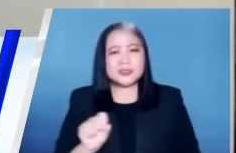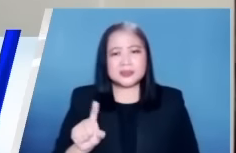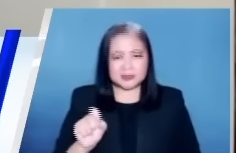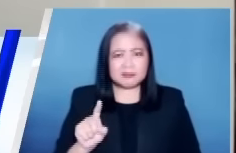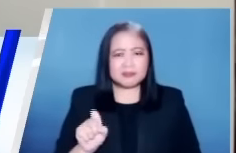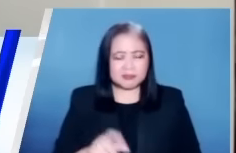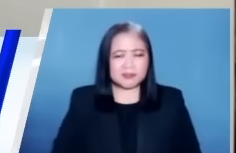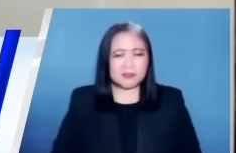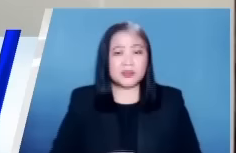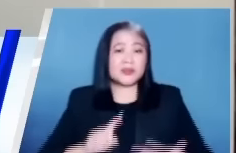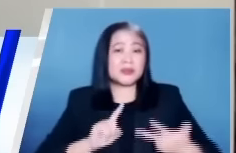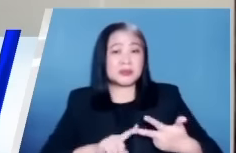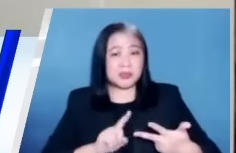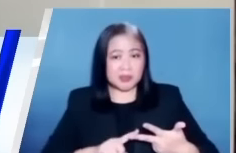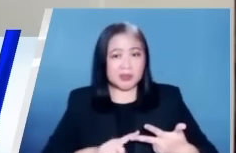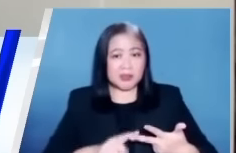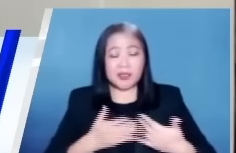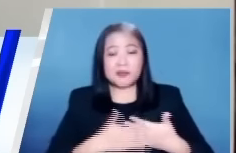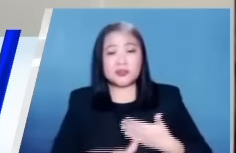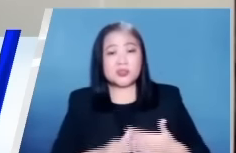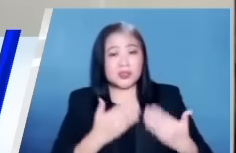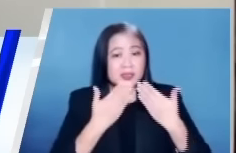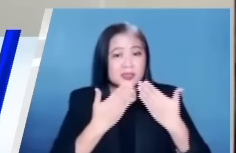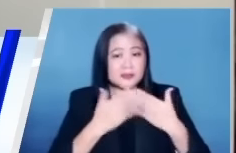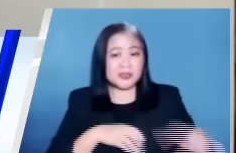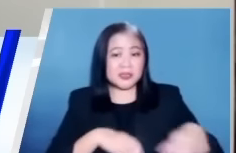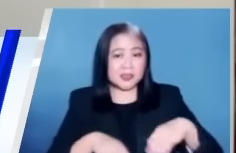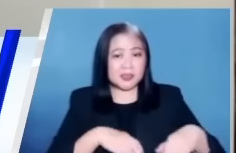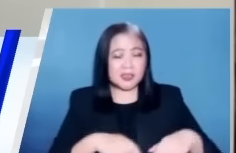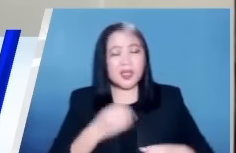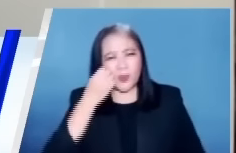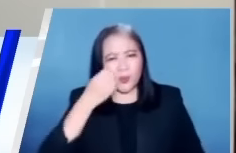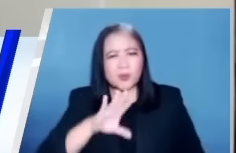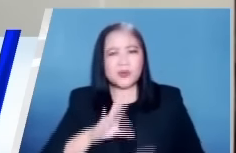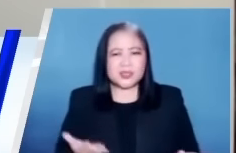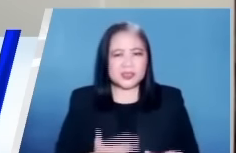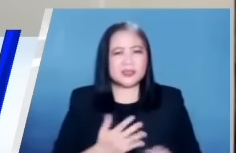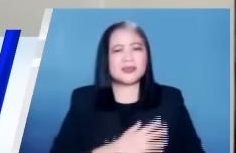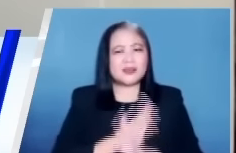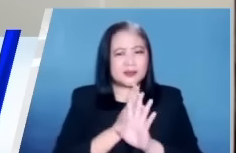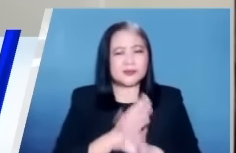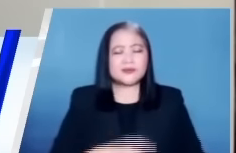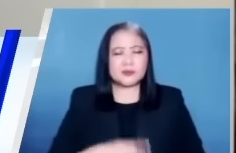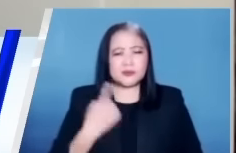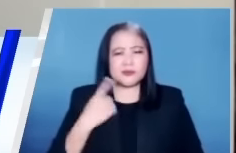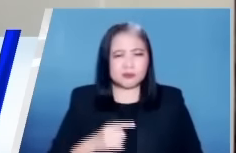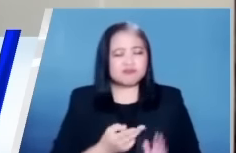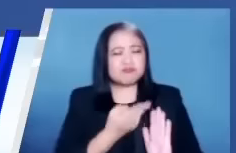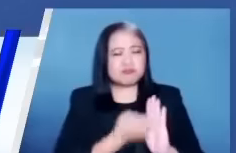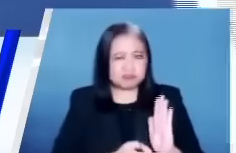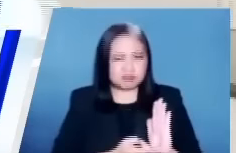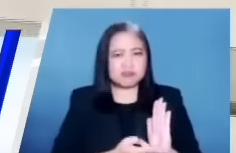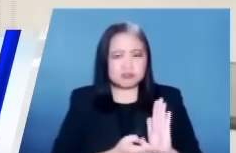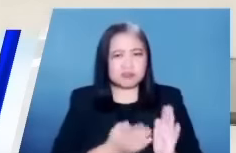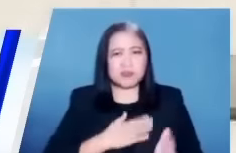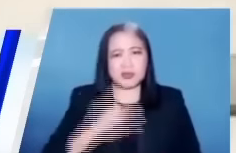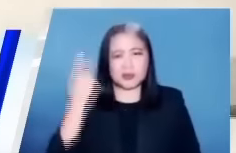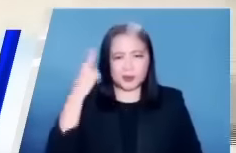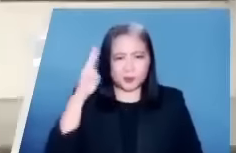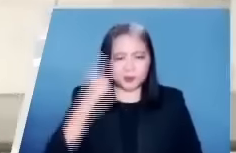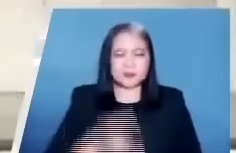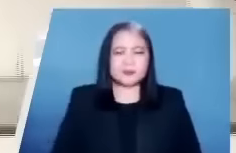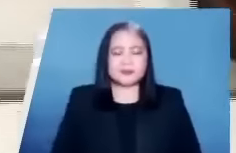After nung Thanksgiving activities namin ay pauwi din ako dito sa Davao City para ng unkel ko ito ang unang